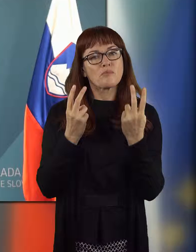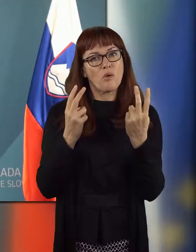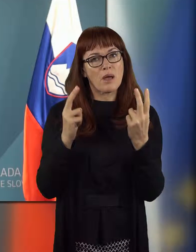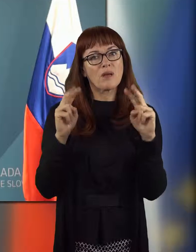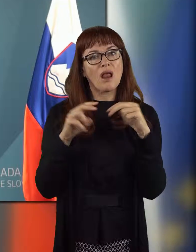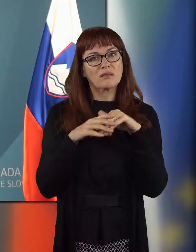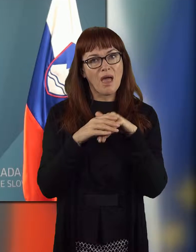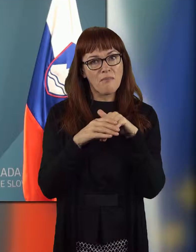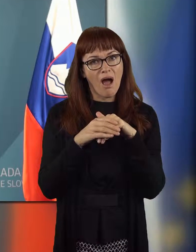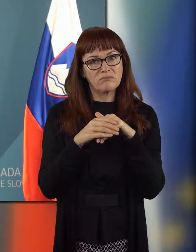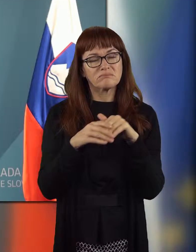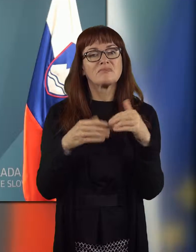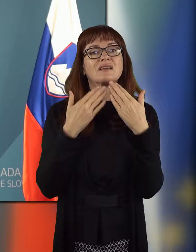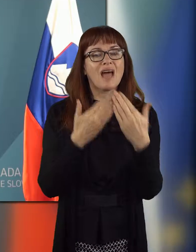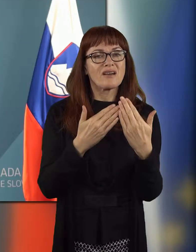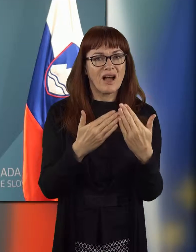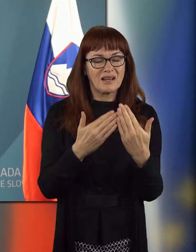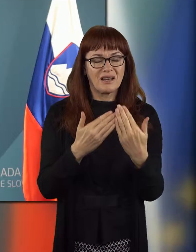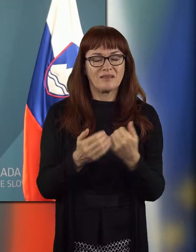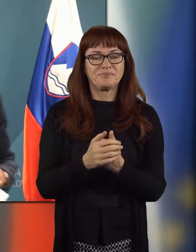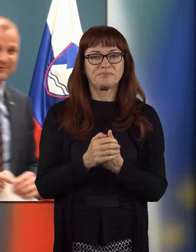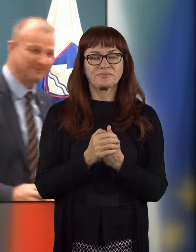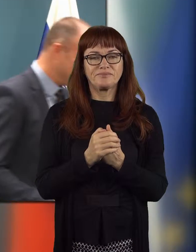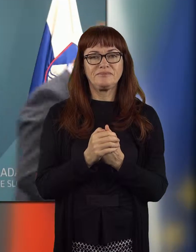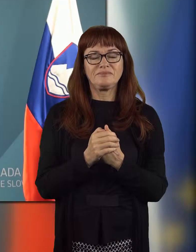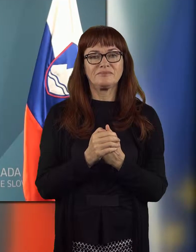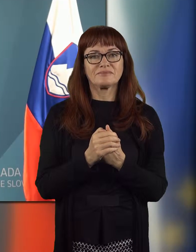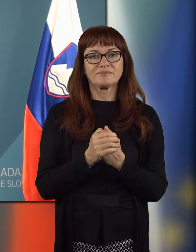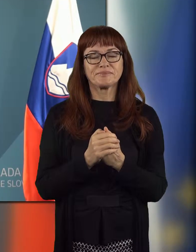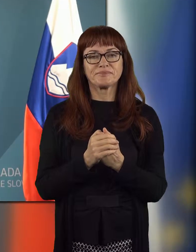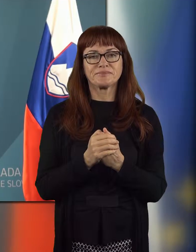temo, bi se zahvalila, hvala in nadaljujemo. Hvala lepa, hvala tudi vam.